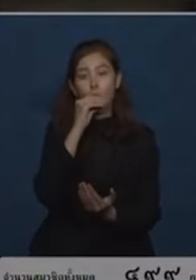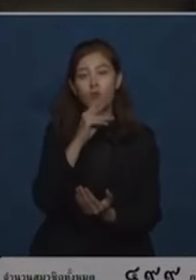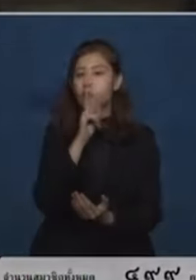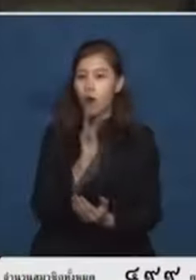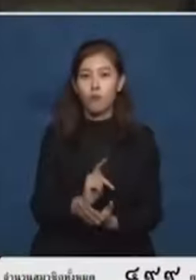เดิม